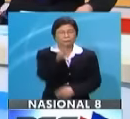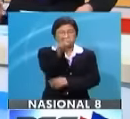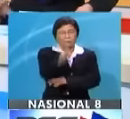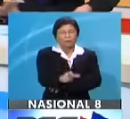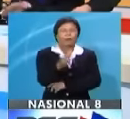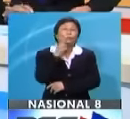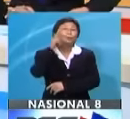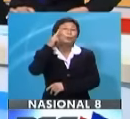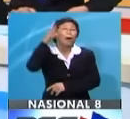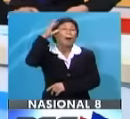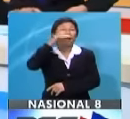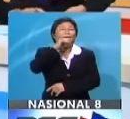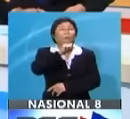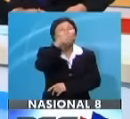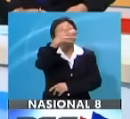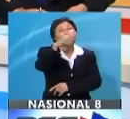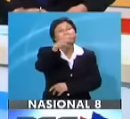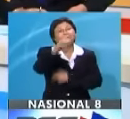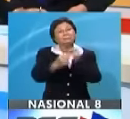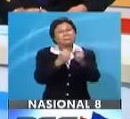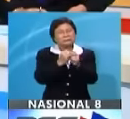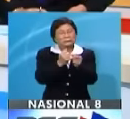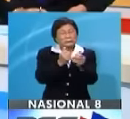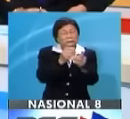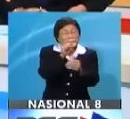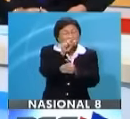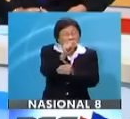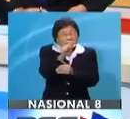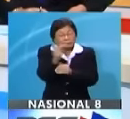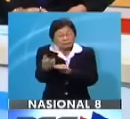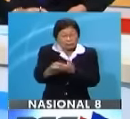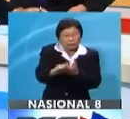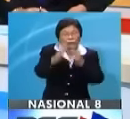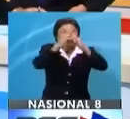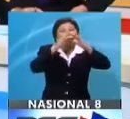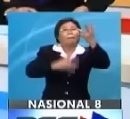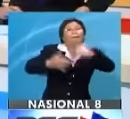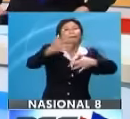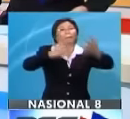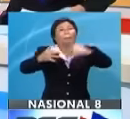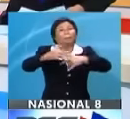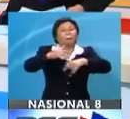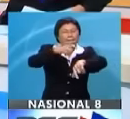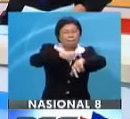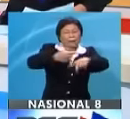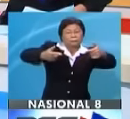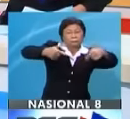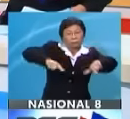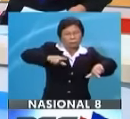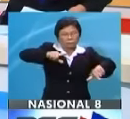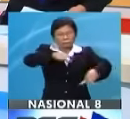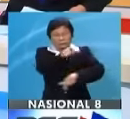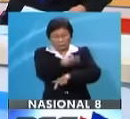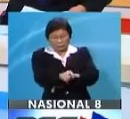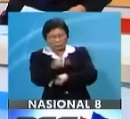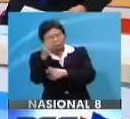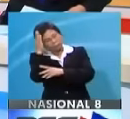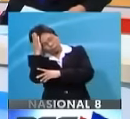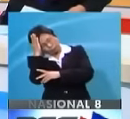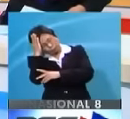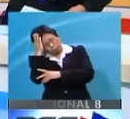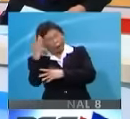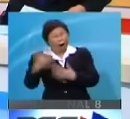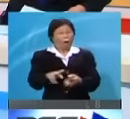Seorang remaja lelaki berusia 15 tahun nyaris maut apabila rumahnya terbakar. Ketika kejadian, dia dipercayai sedang tidur